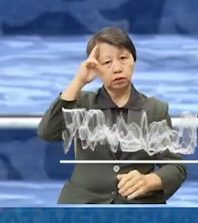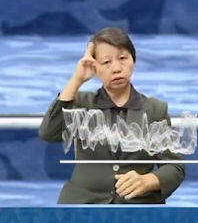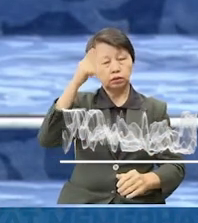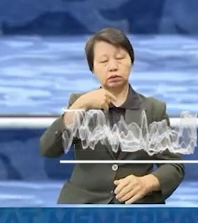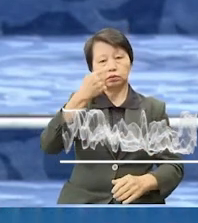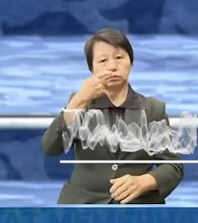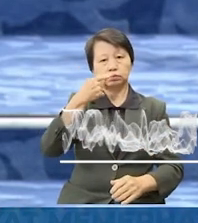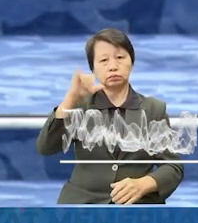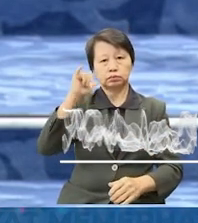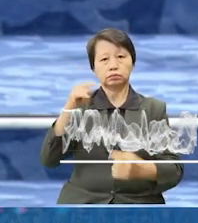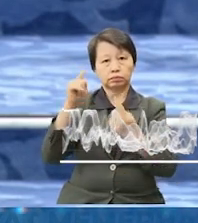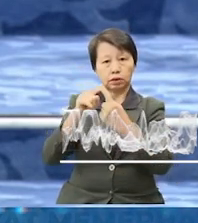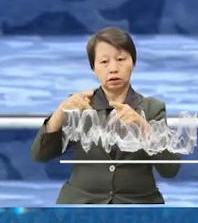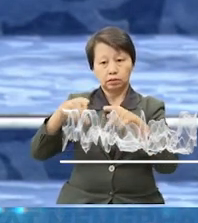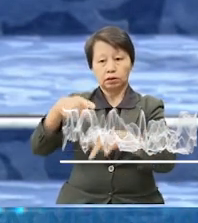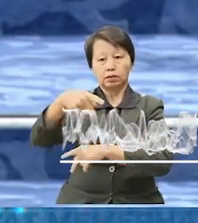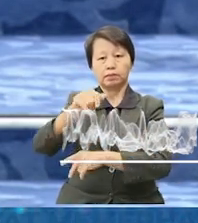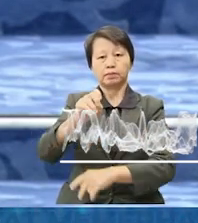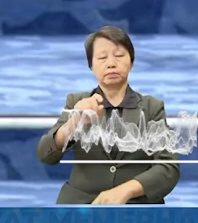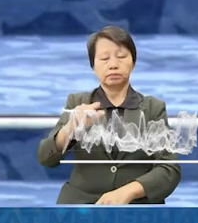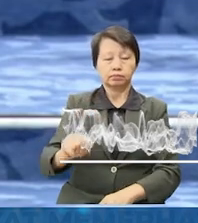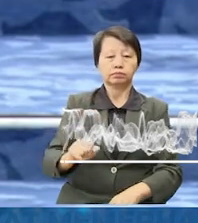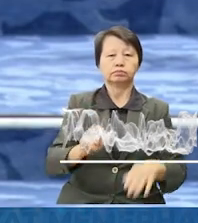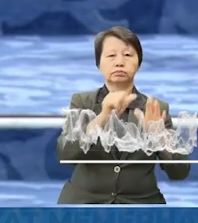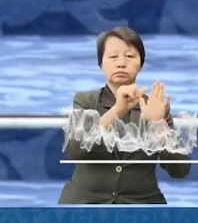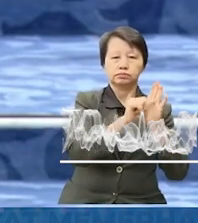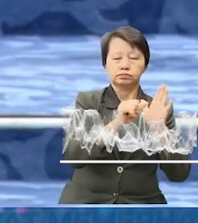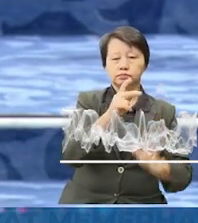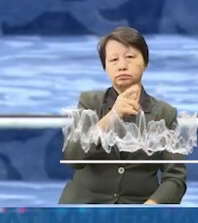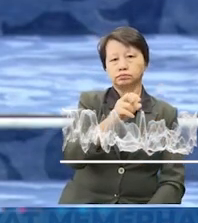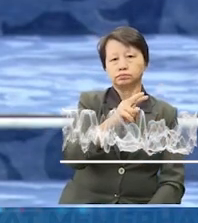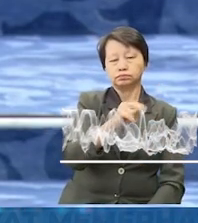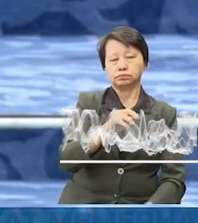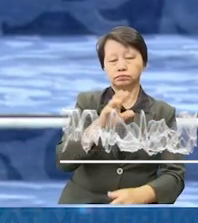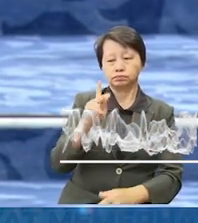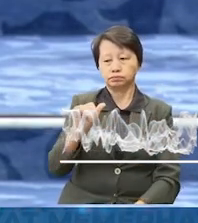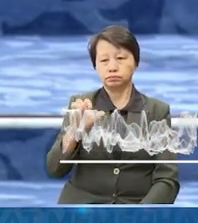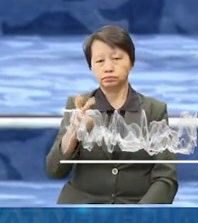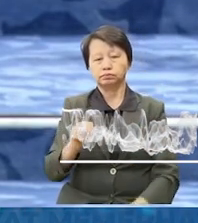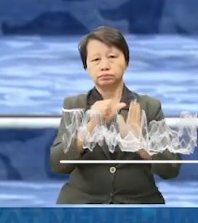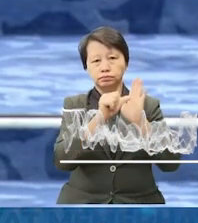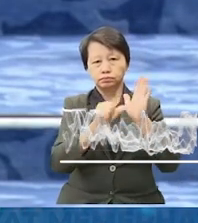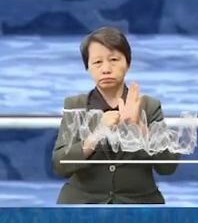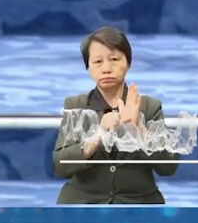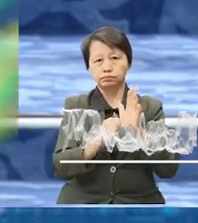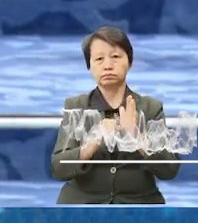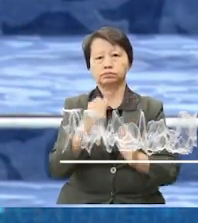dalam jawapan saya pada Paguh, Kanun Keseksaan, Akta Hasutan 48, atau Komunikasi dan